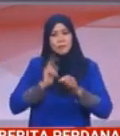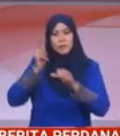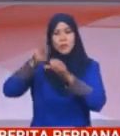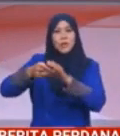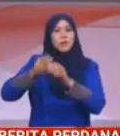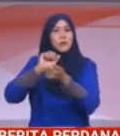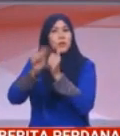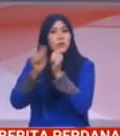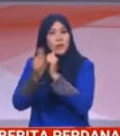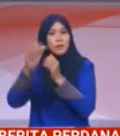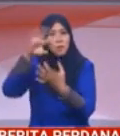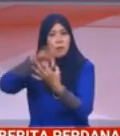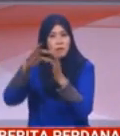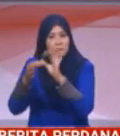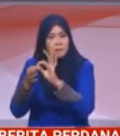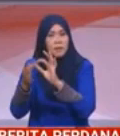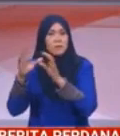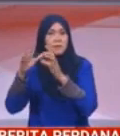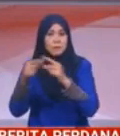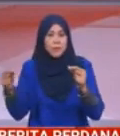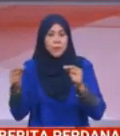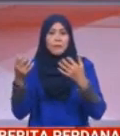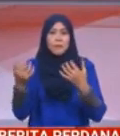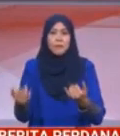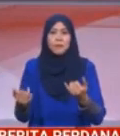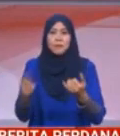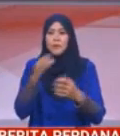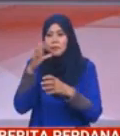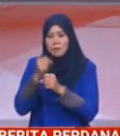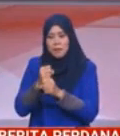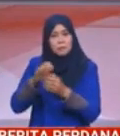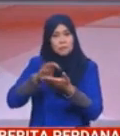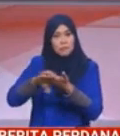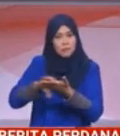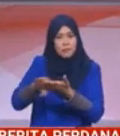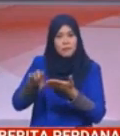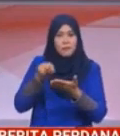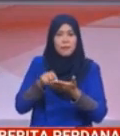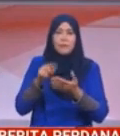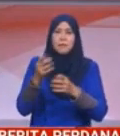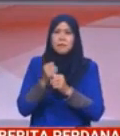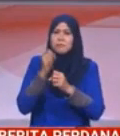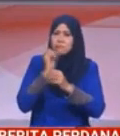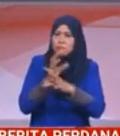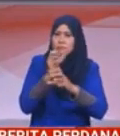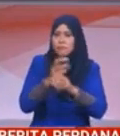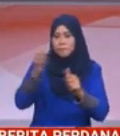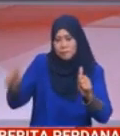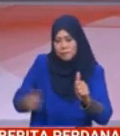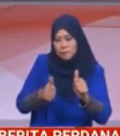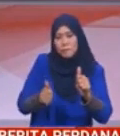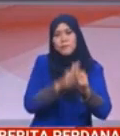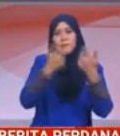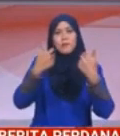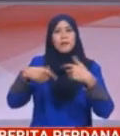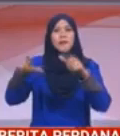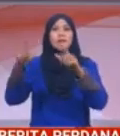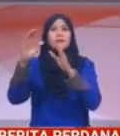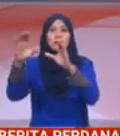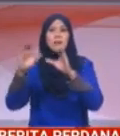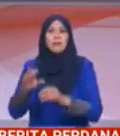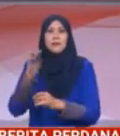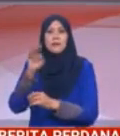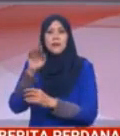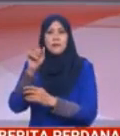olimpik Tokyo tahun depan dengan berbekalkan tiket Wild card sebaliknya beliau tekad mahu memburu kelayakan secara